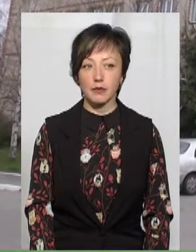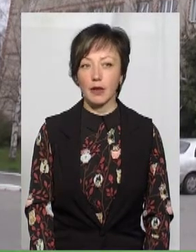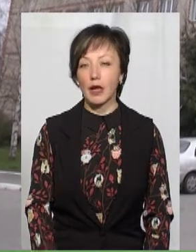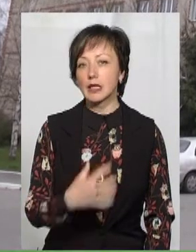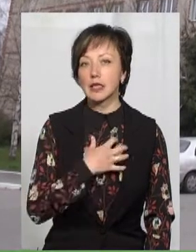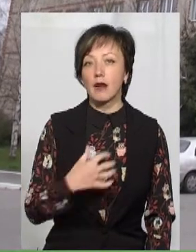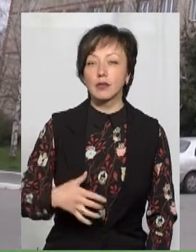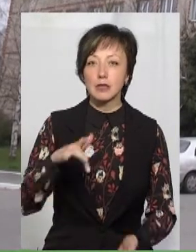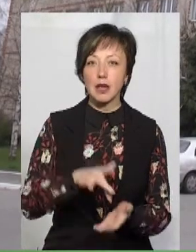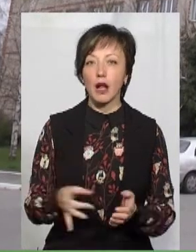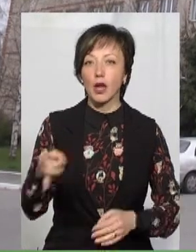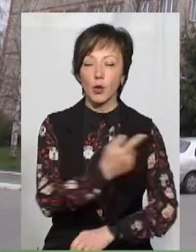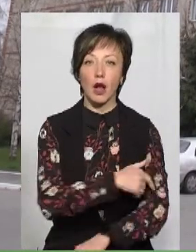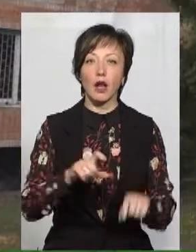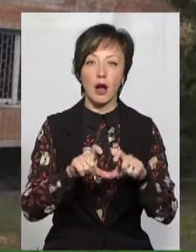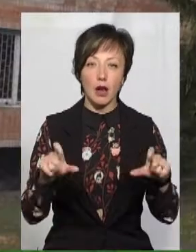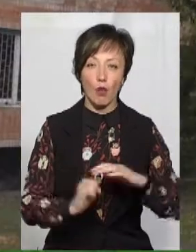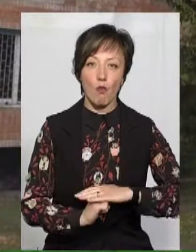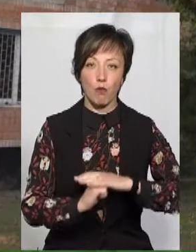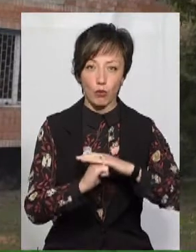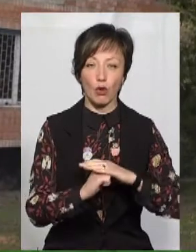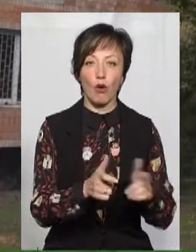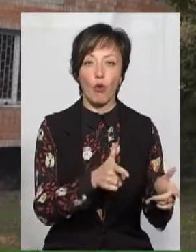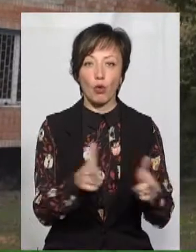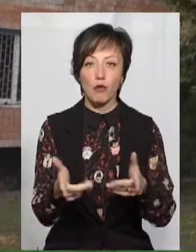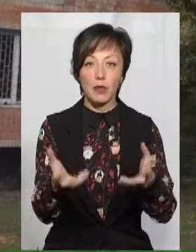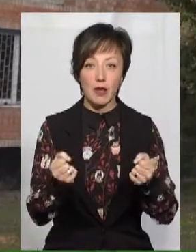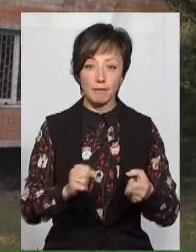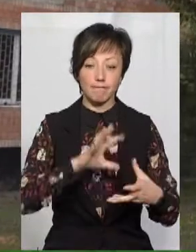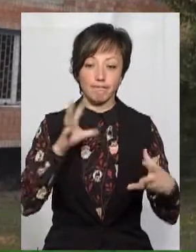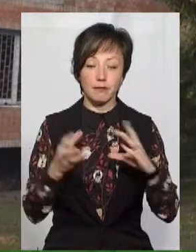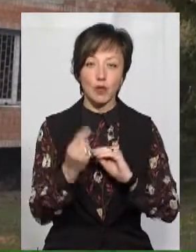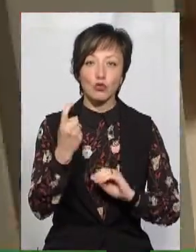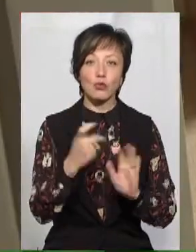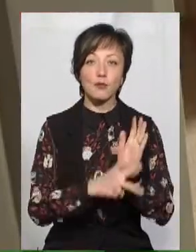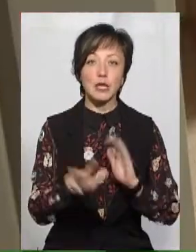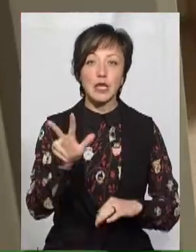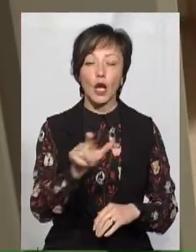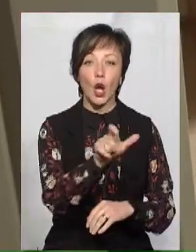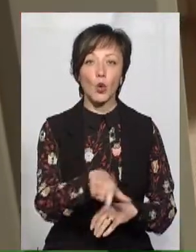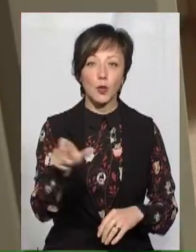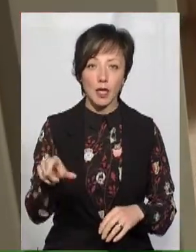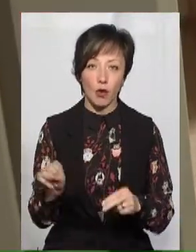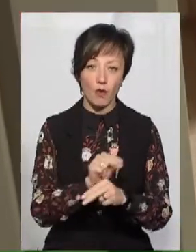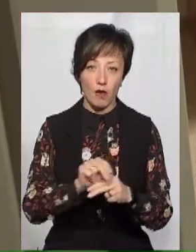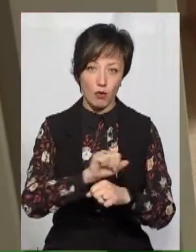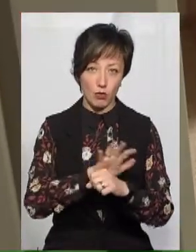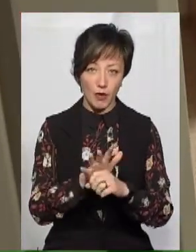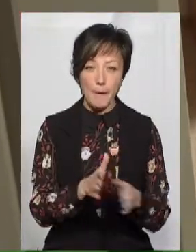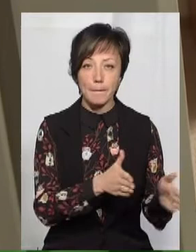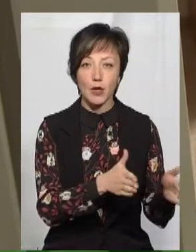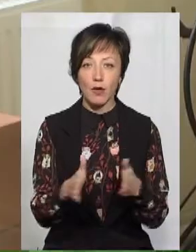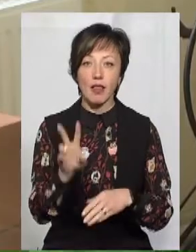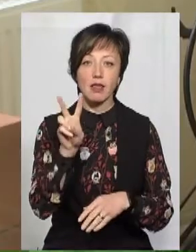Славутська центральна районна лікарня є опорною і готова прийняти загалом 183 людини для лікування від COVID-19. Для цього підготували